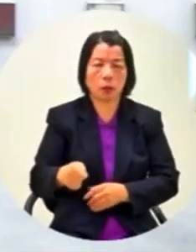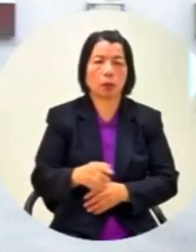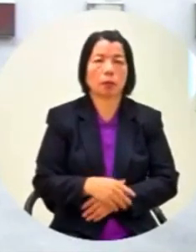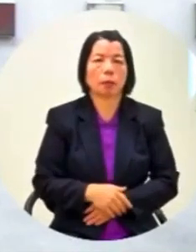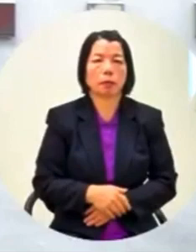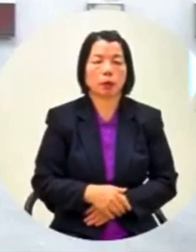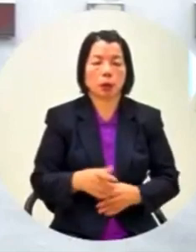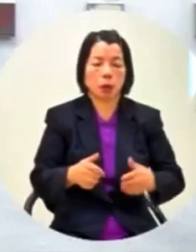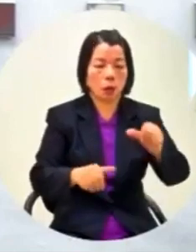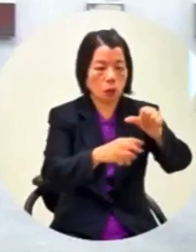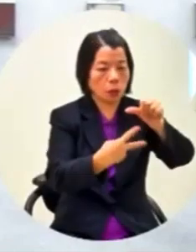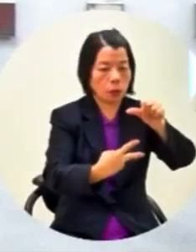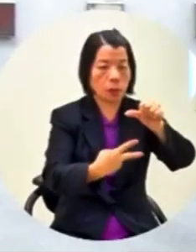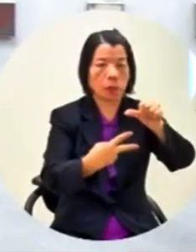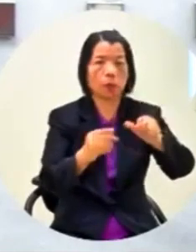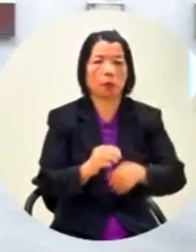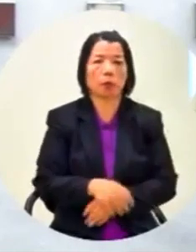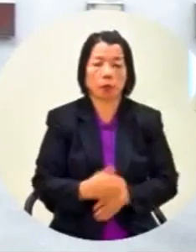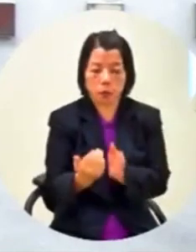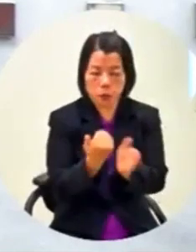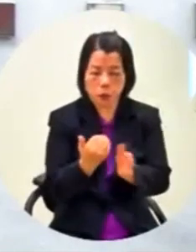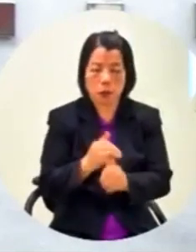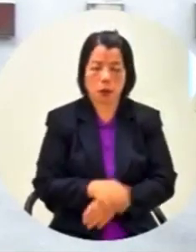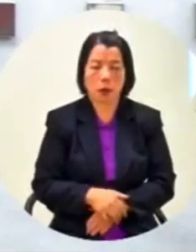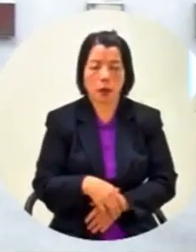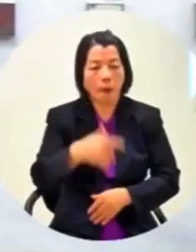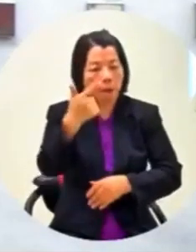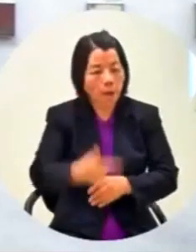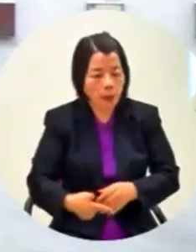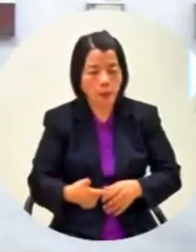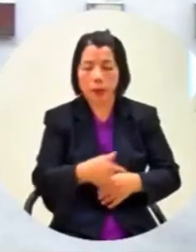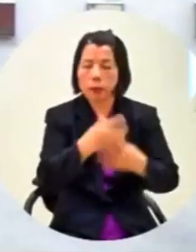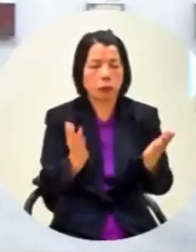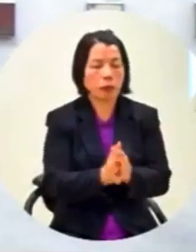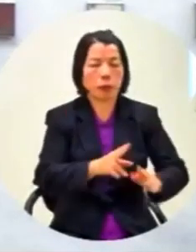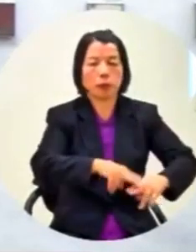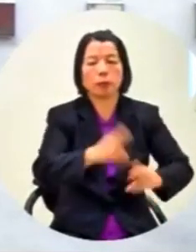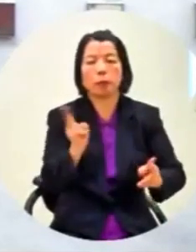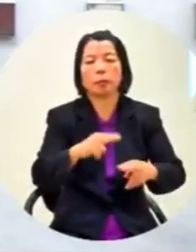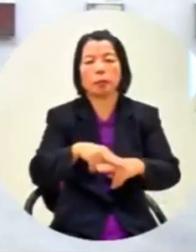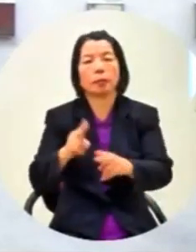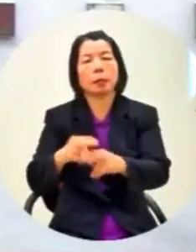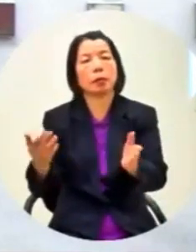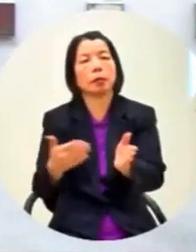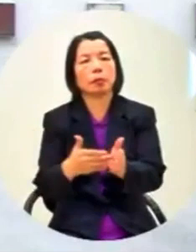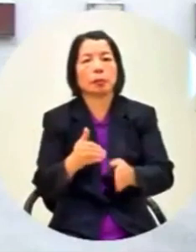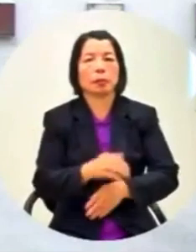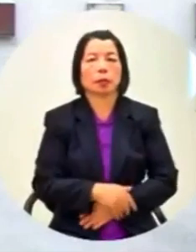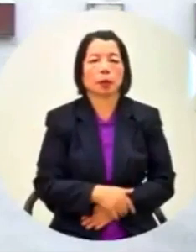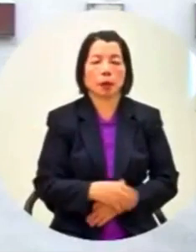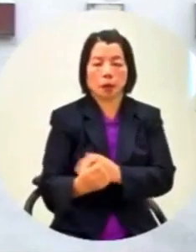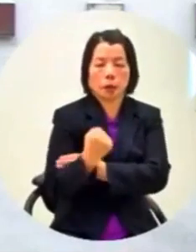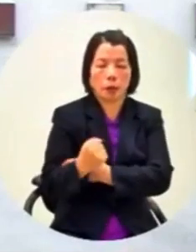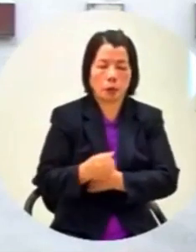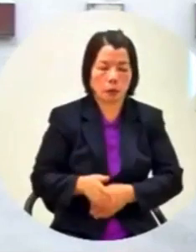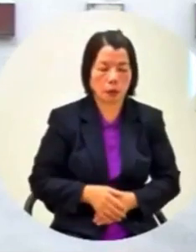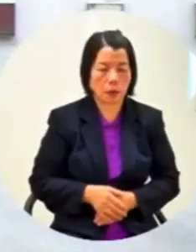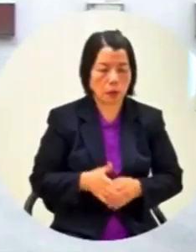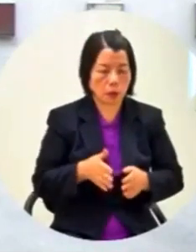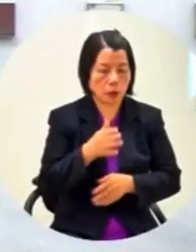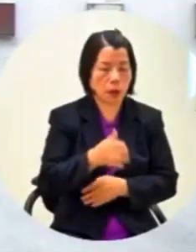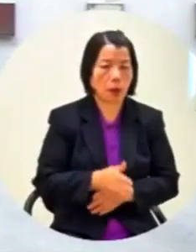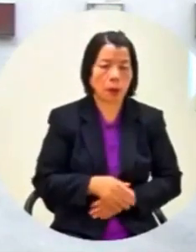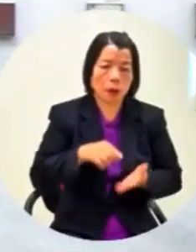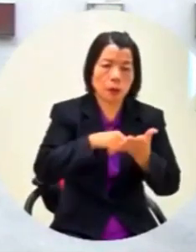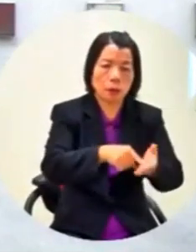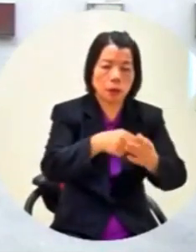已经于5月2号前陆续的解除隔离。 另外，我们积极向中央拜托，取得了居住